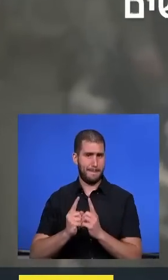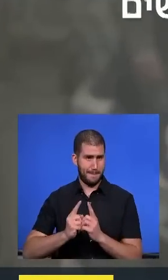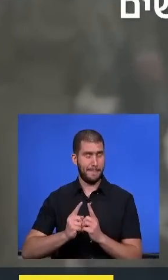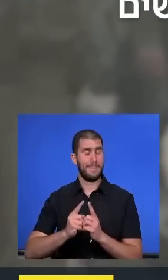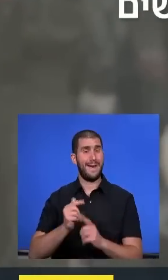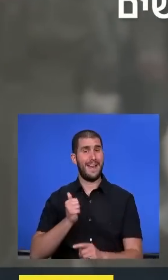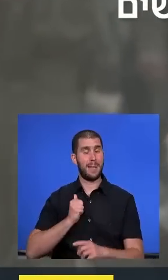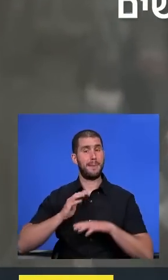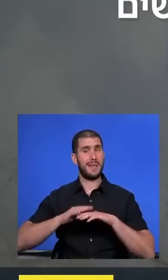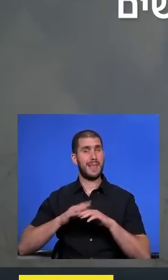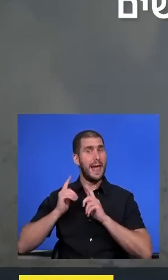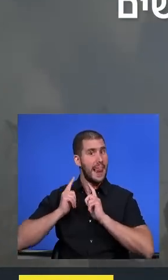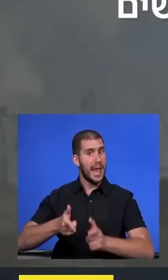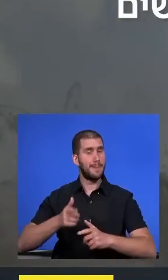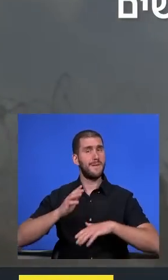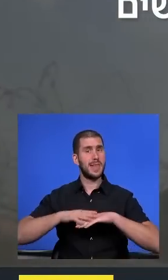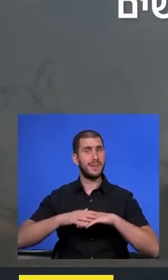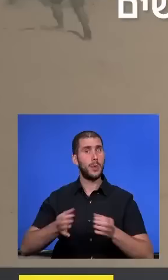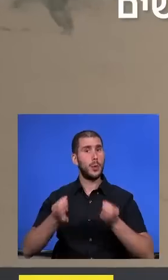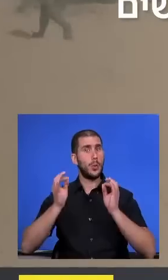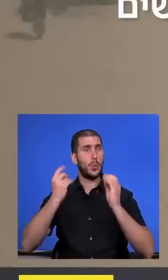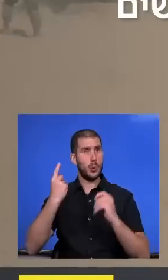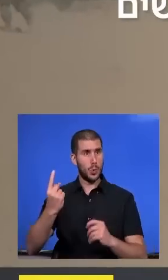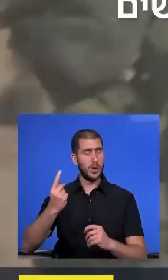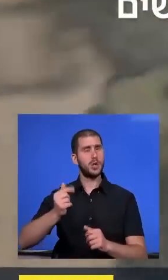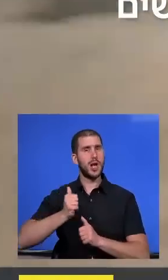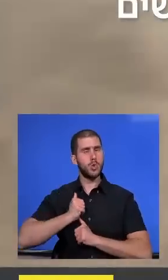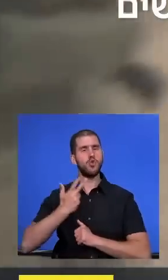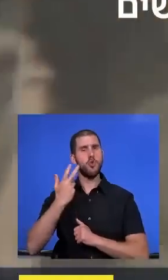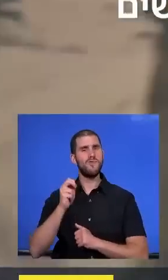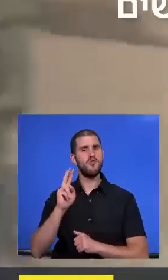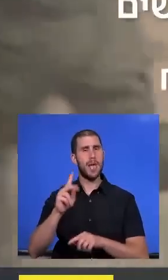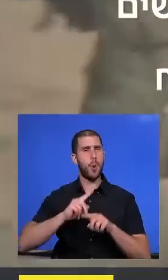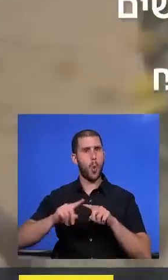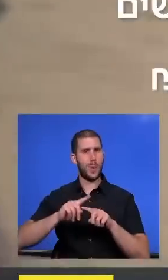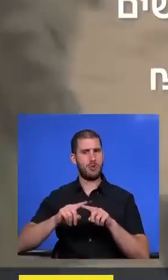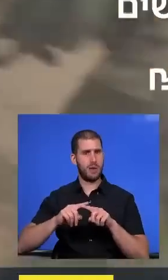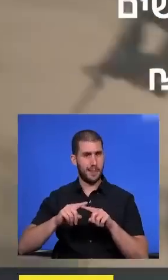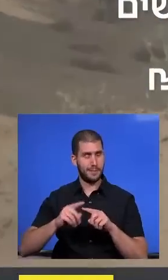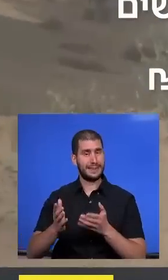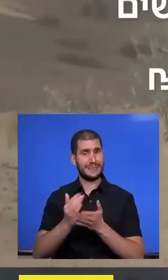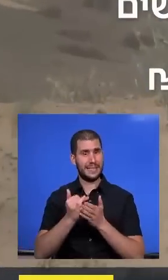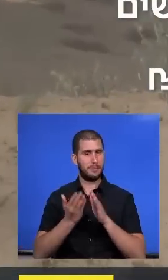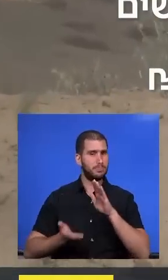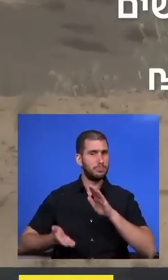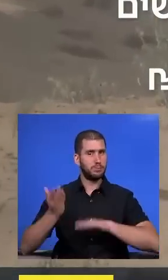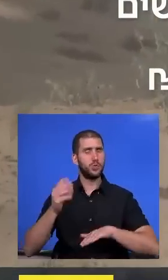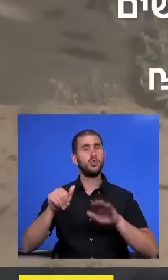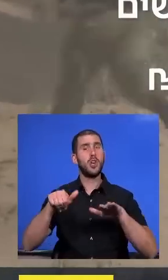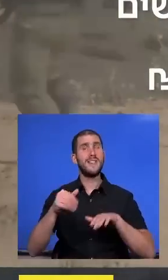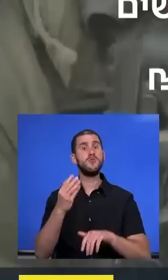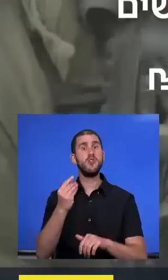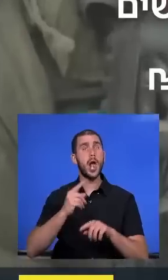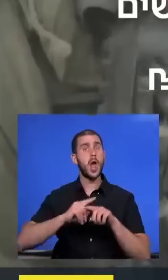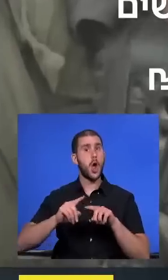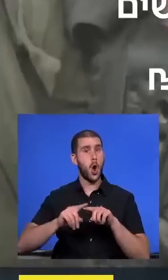חיילים בתפקידי לחימה או בתפקידים ייחודיים ישרתו 32 חודשים, ושכרם יעלה ל-6,000 שקלים